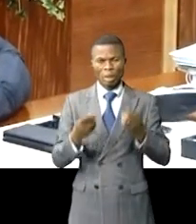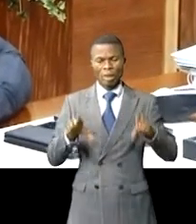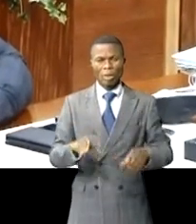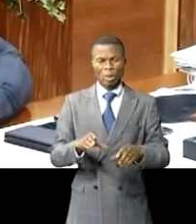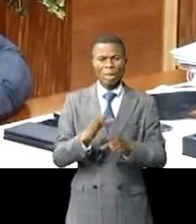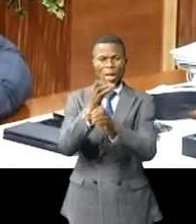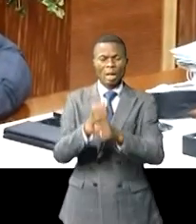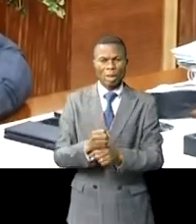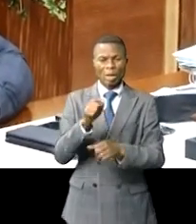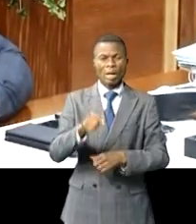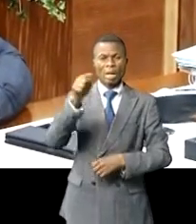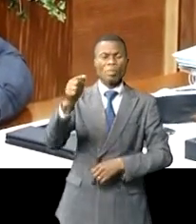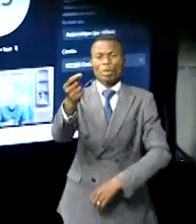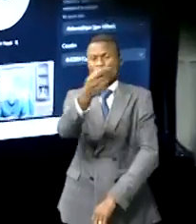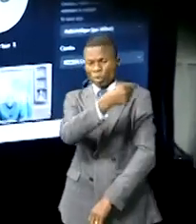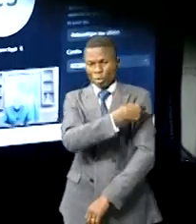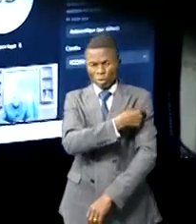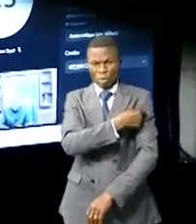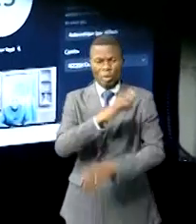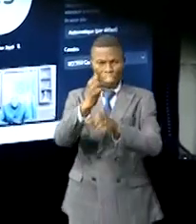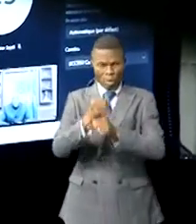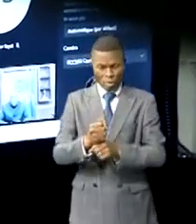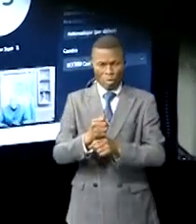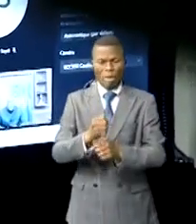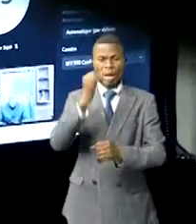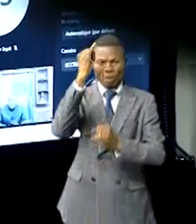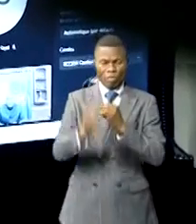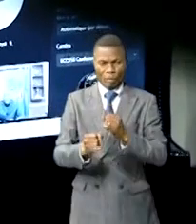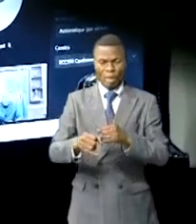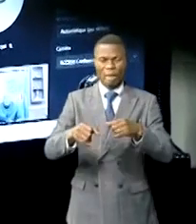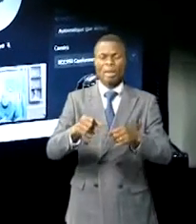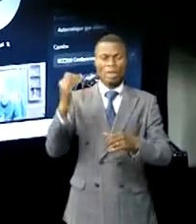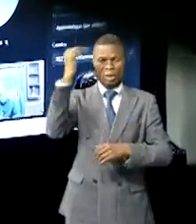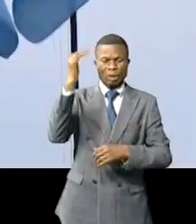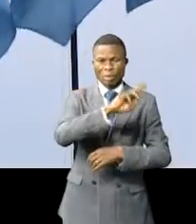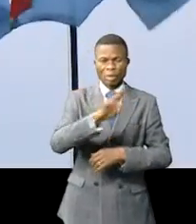des millions de vaccins à la fin de l'année 2021 en cours.